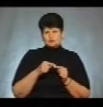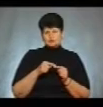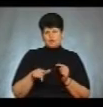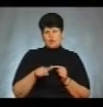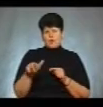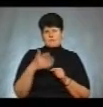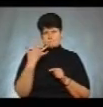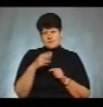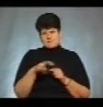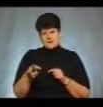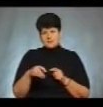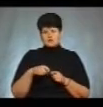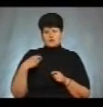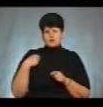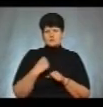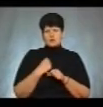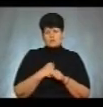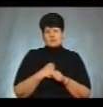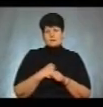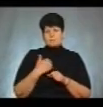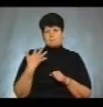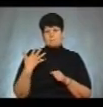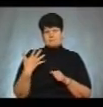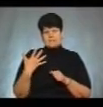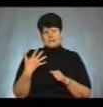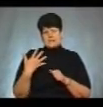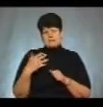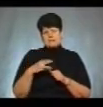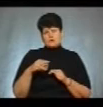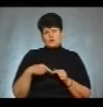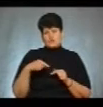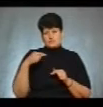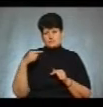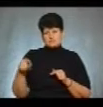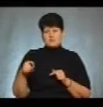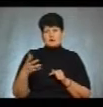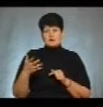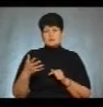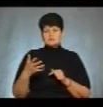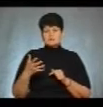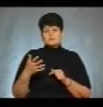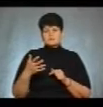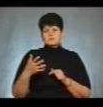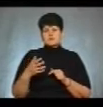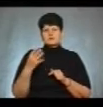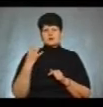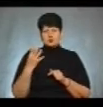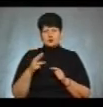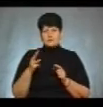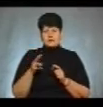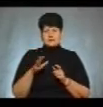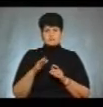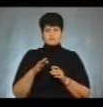робимо, 5-метровий робимо кілометр при ширині 5 метрів, то, виходить, при 4 метрах